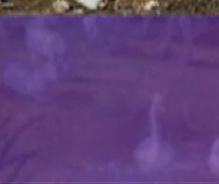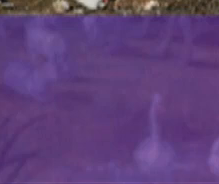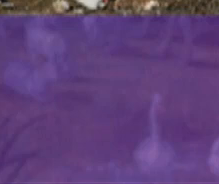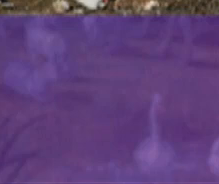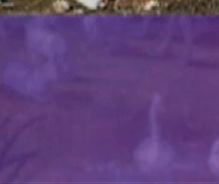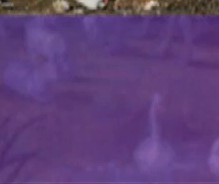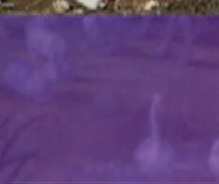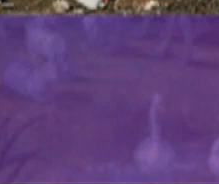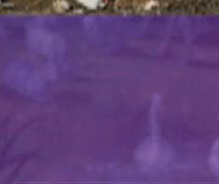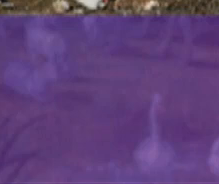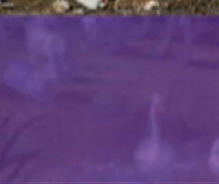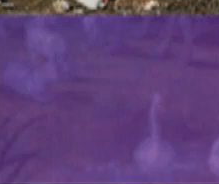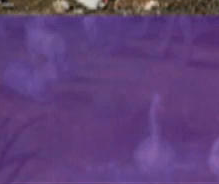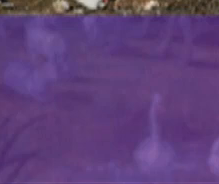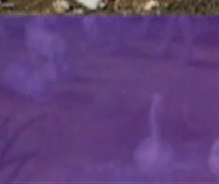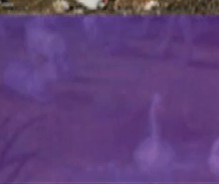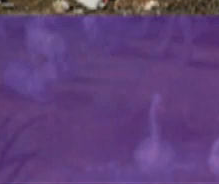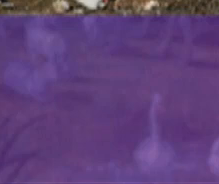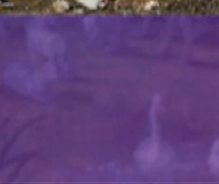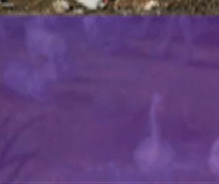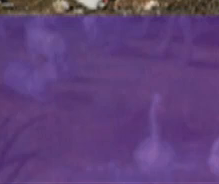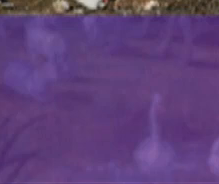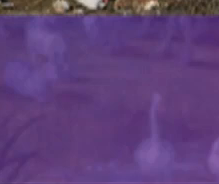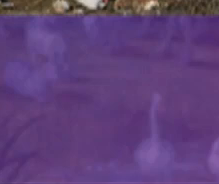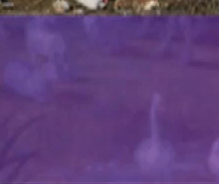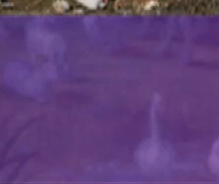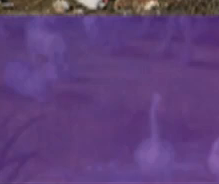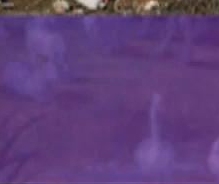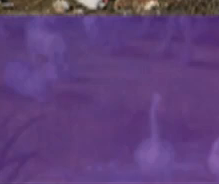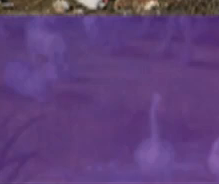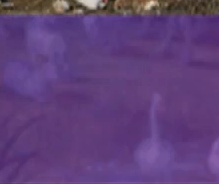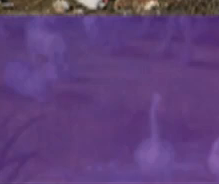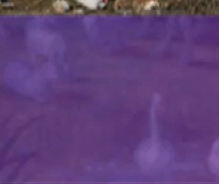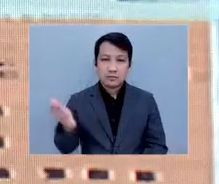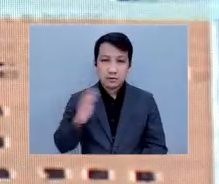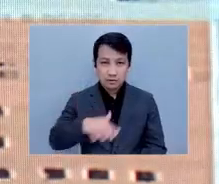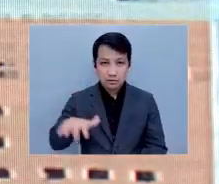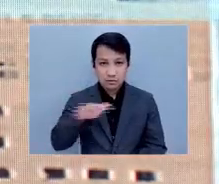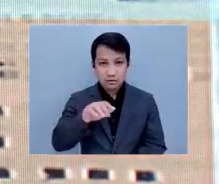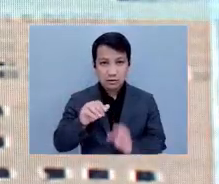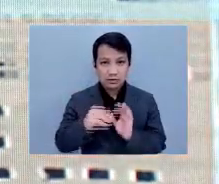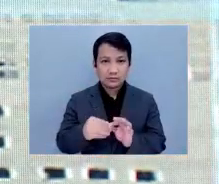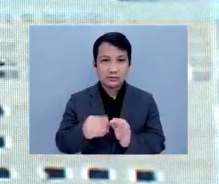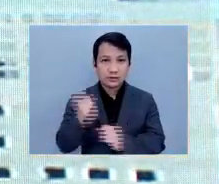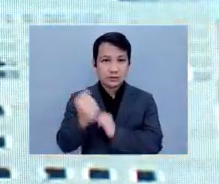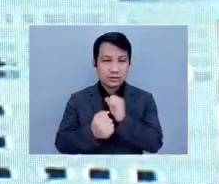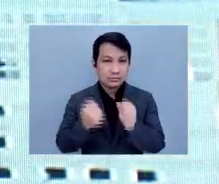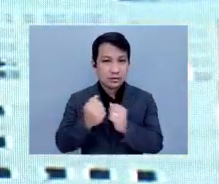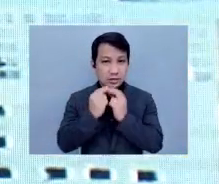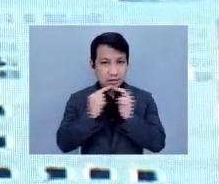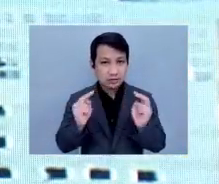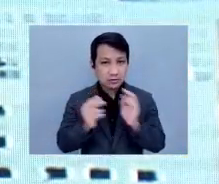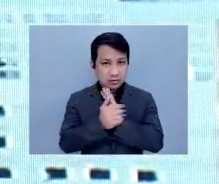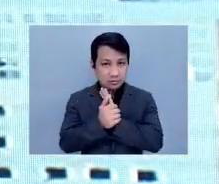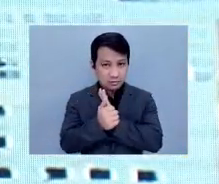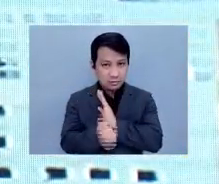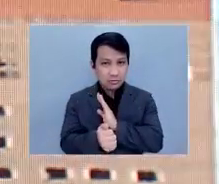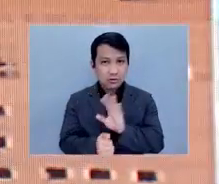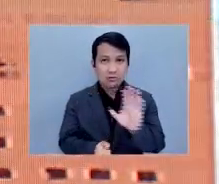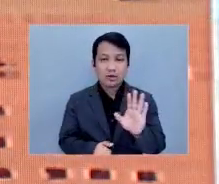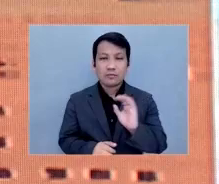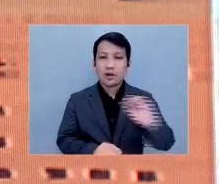nang lunuri ng Diyos ang mundo. Mga kapatid, sa lahat ng ito, ang sinasabi lang din ng mga eksperto,